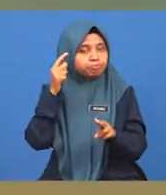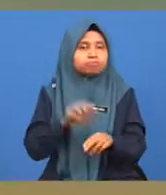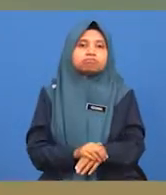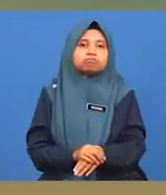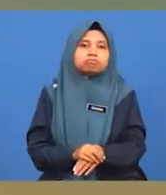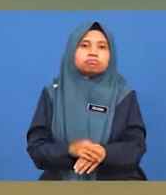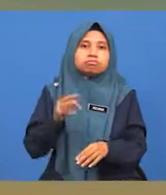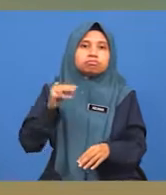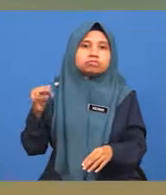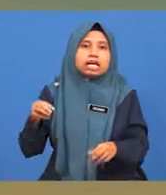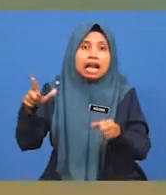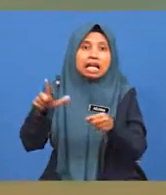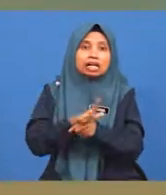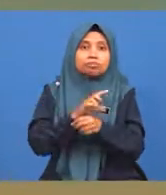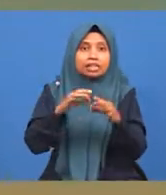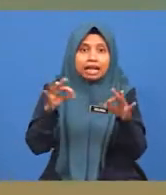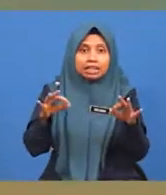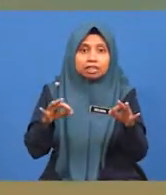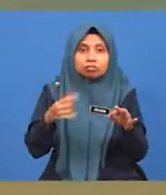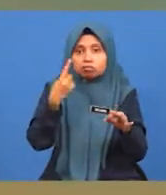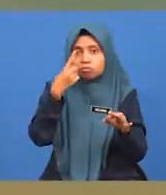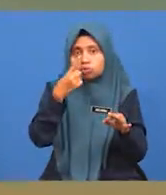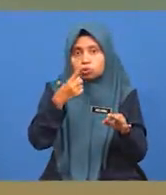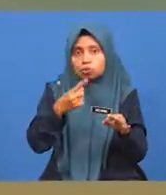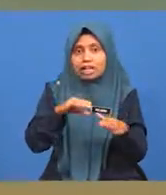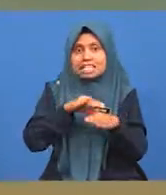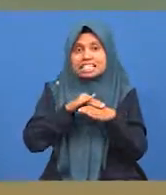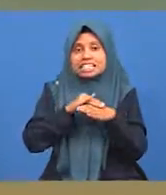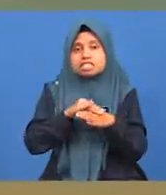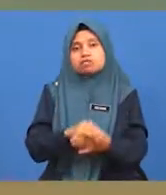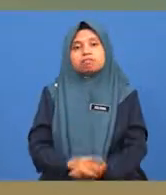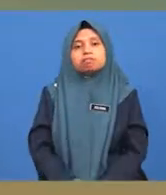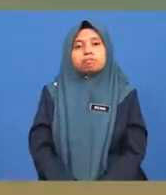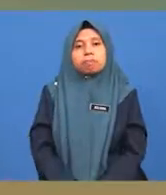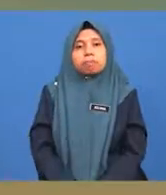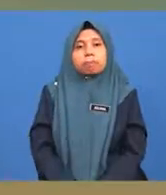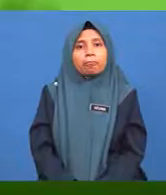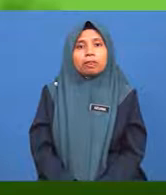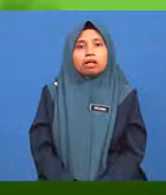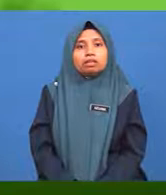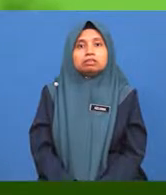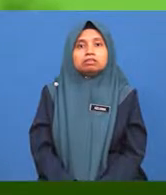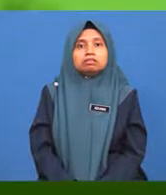Murid-murid, lengkapkan ayat bagi perenggan isi ini.